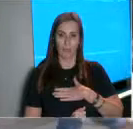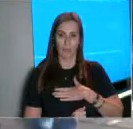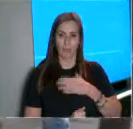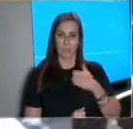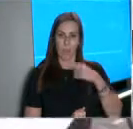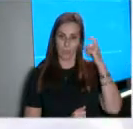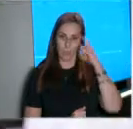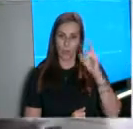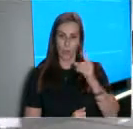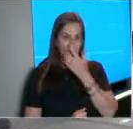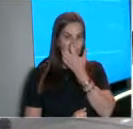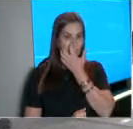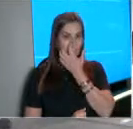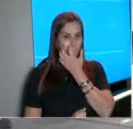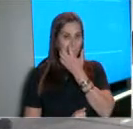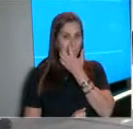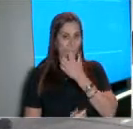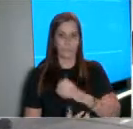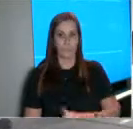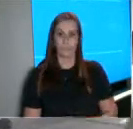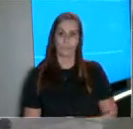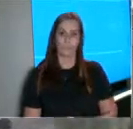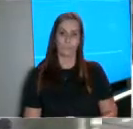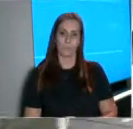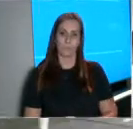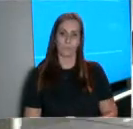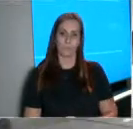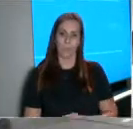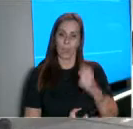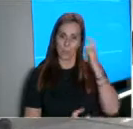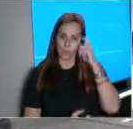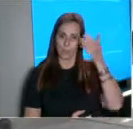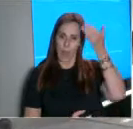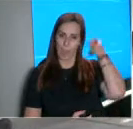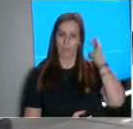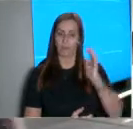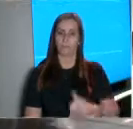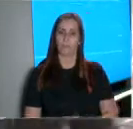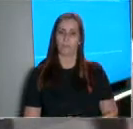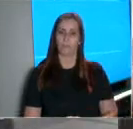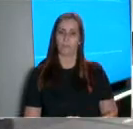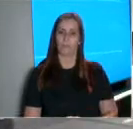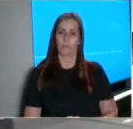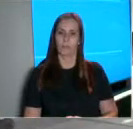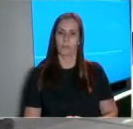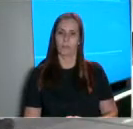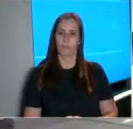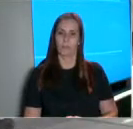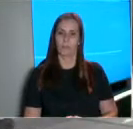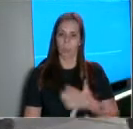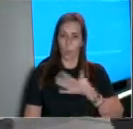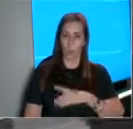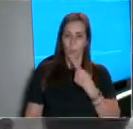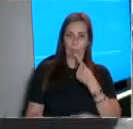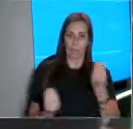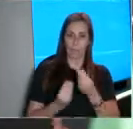אני חושב לפיד... בסוף לפיד יקום, אני חושב. אני חושב שכן. אפשר להגיד לכם משהו?